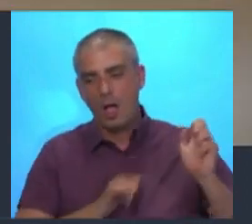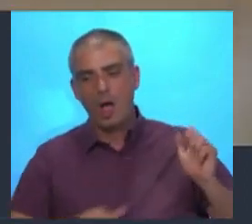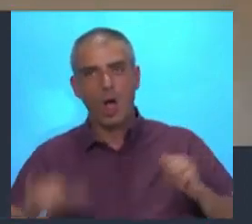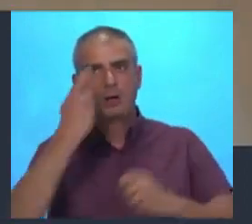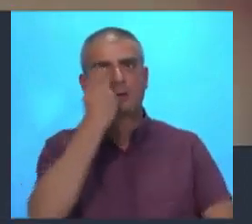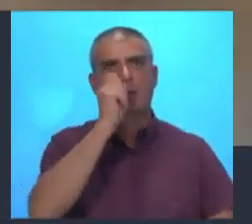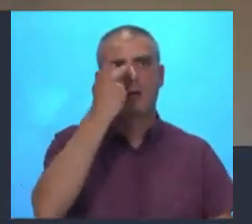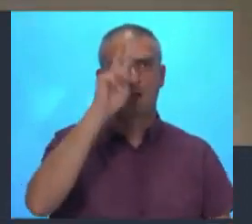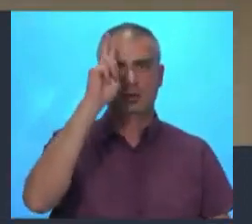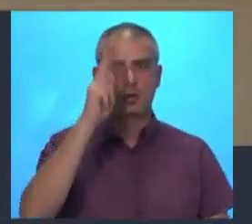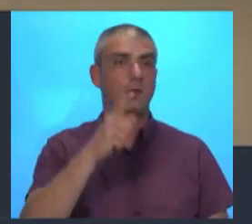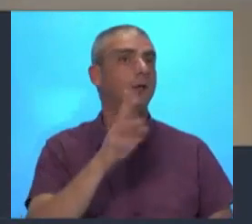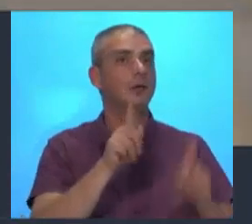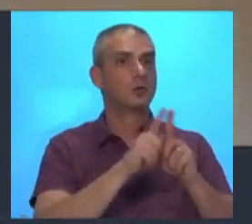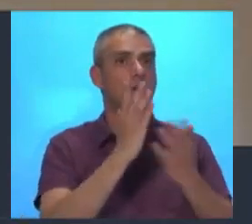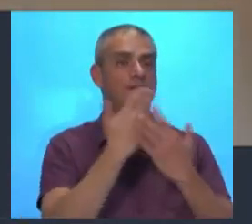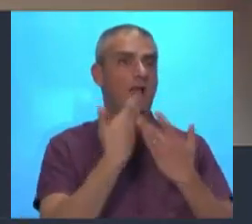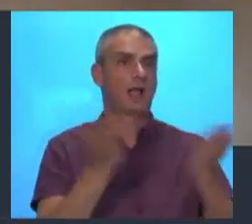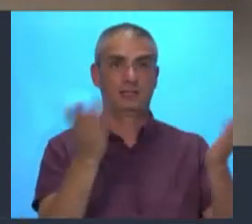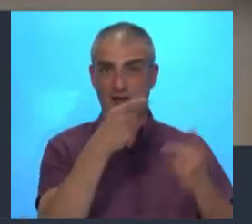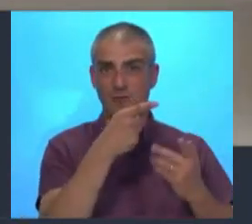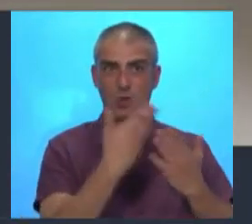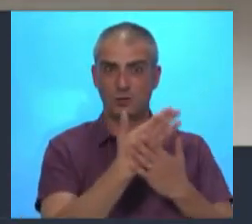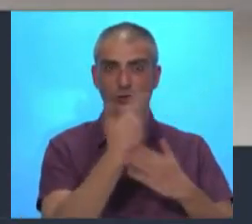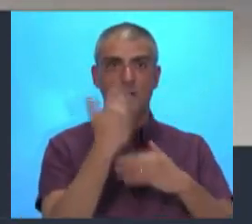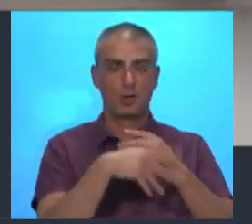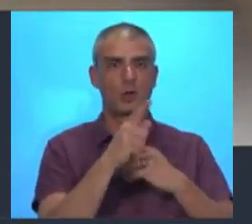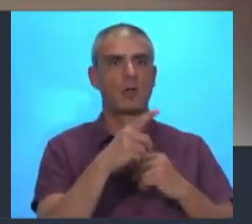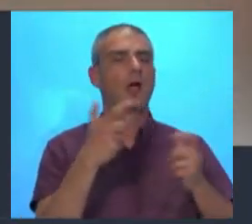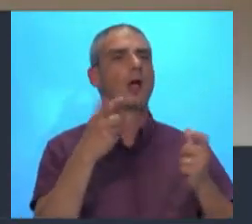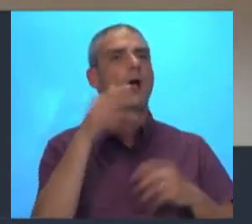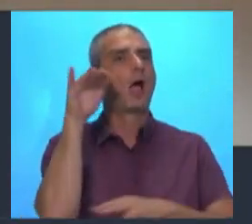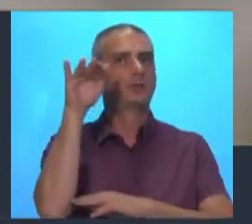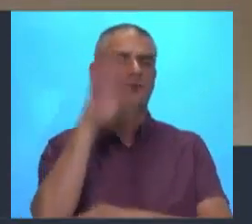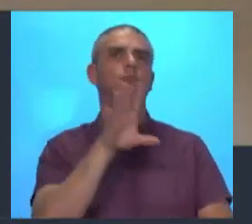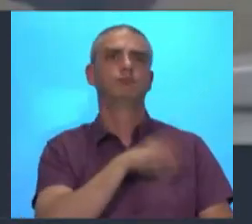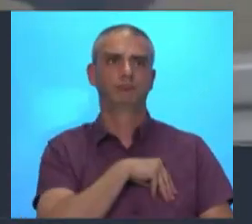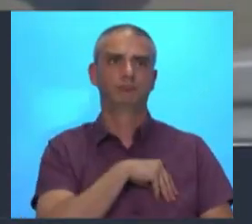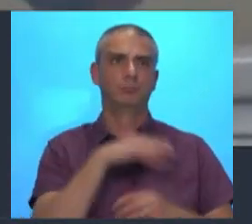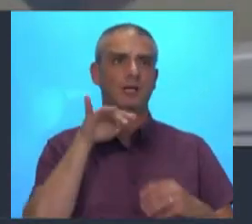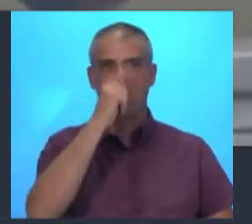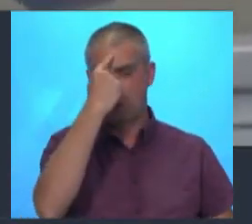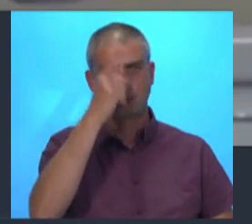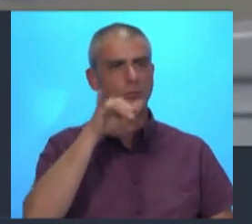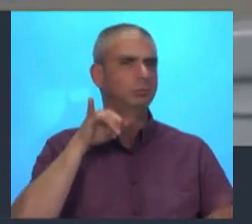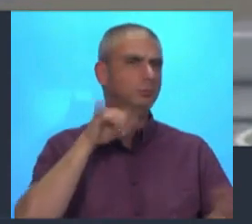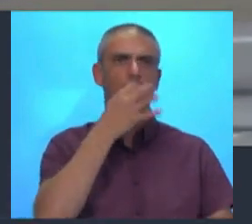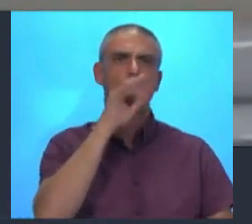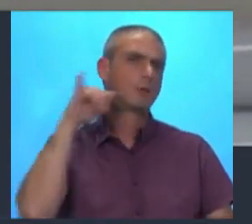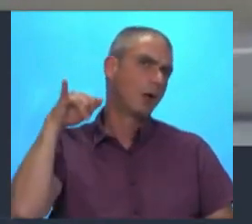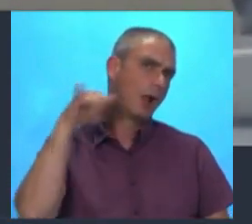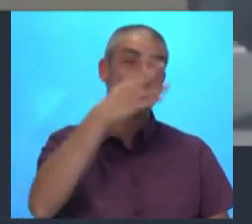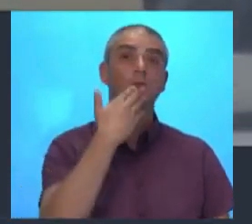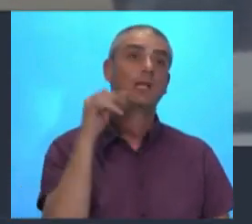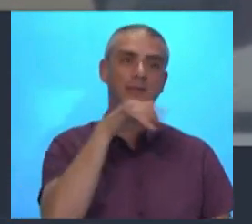יקר. כפי שחשפנו בכאן חדשות, לאחרונה העניקה ערב הסעודית לאייר אינדיה אישור המתיר לה לטוס